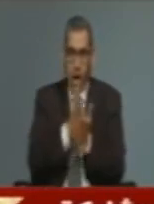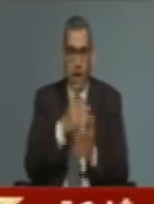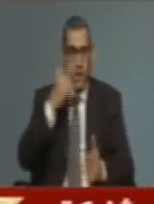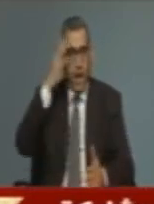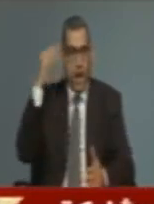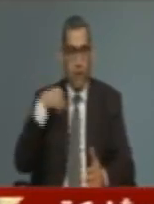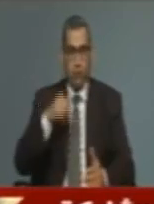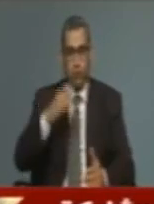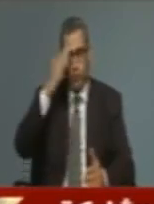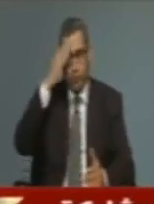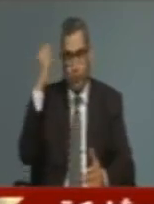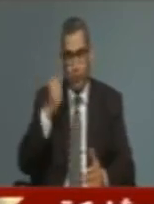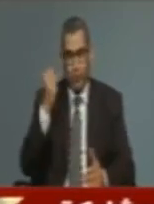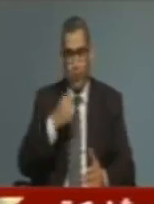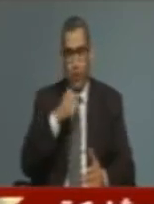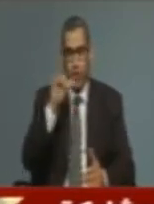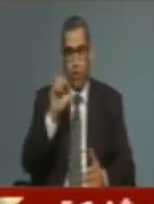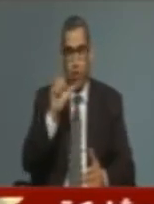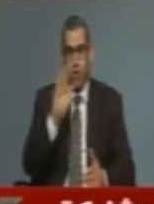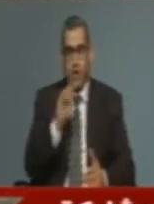ربنا يكرمك يا يوسف،